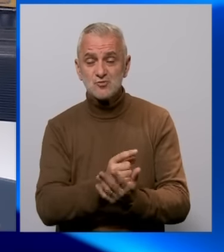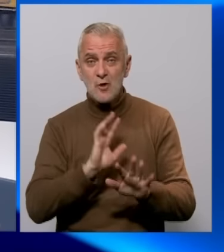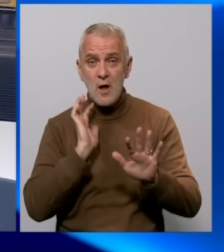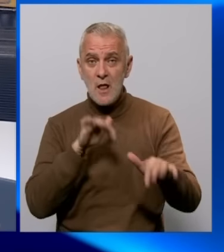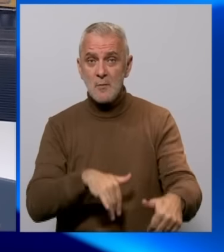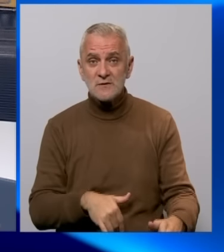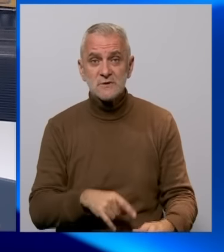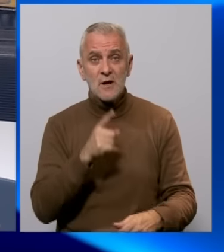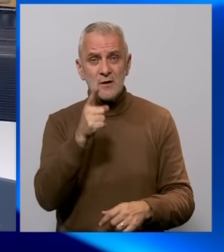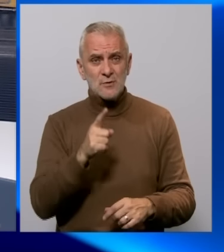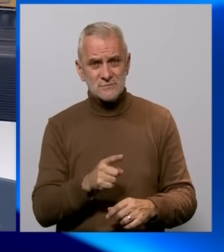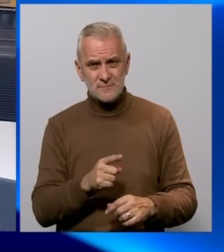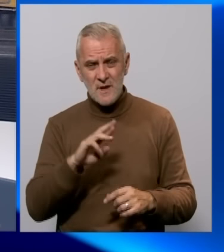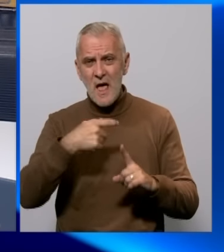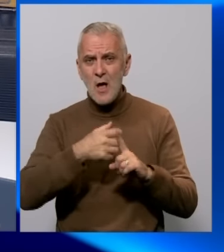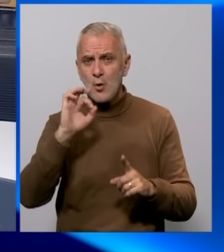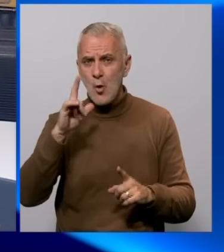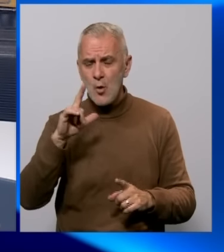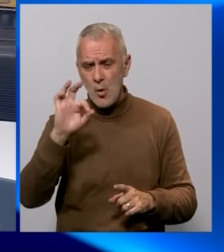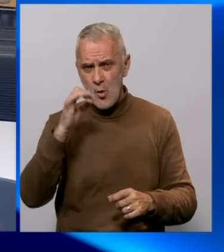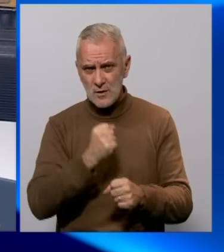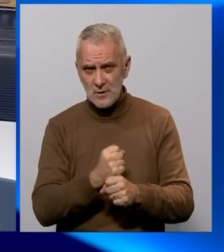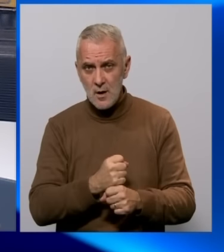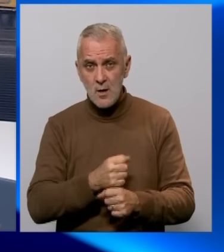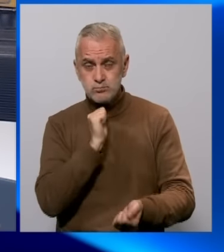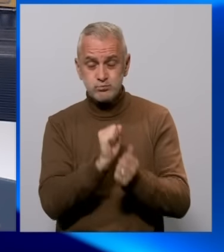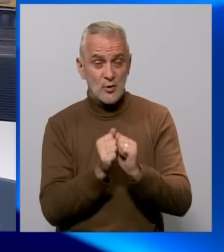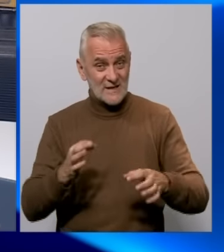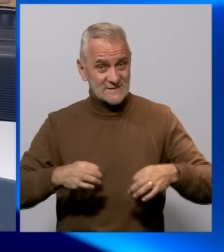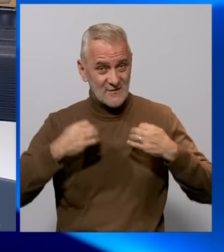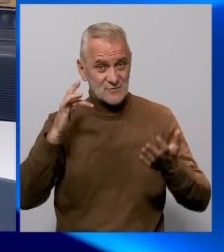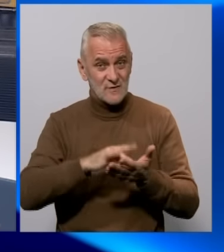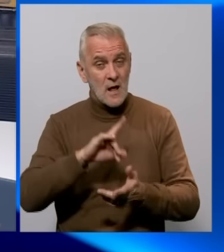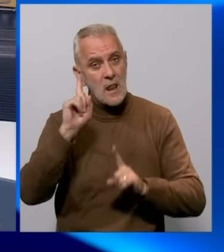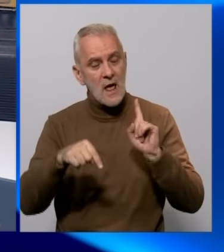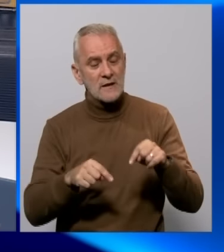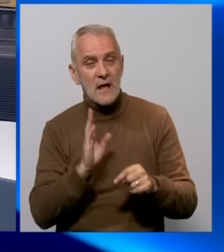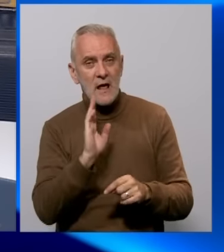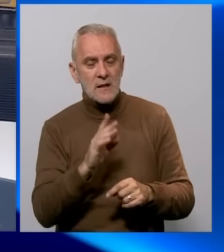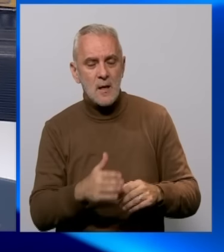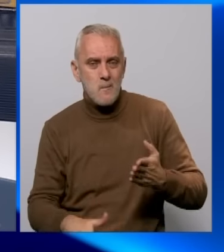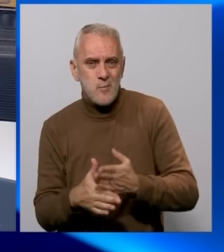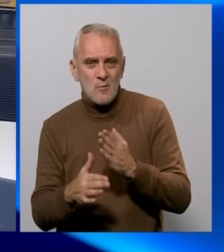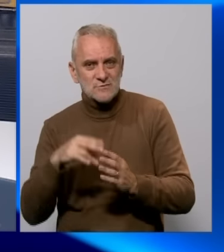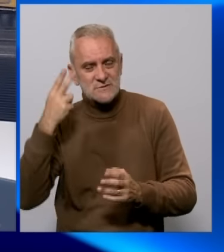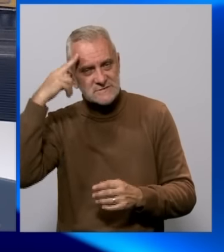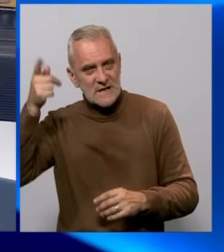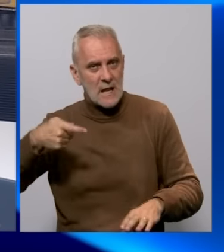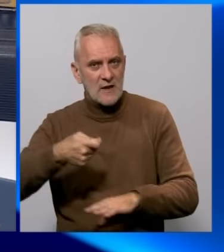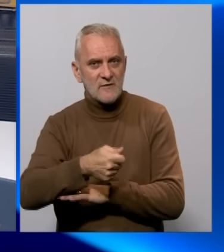zabilježenim u Jablanici. Dok se ekolozi bore za zdraviju sredinu, neki idu na ruku stranim